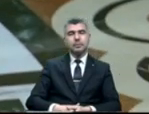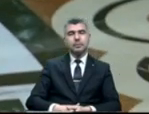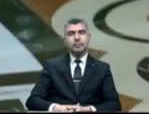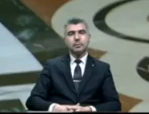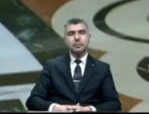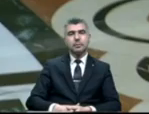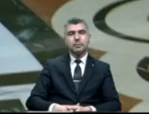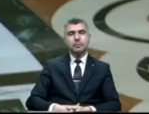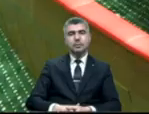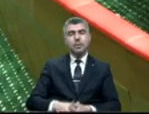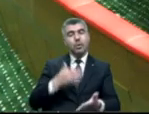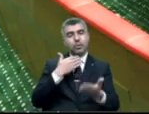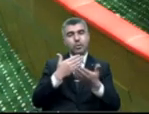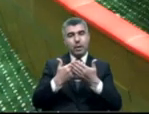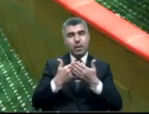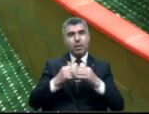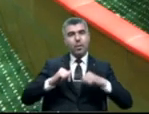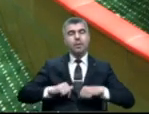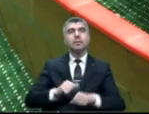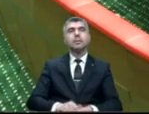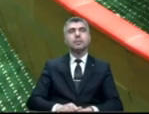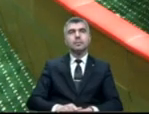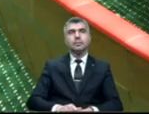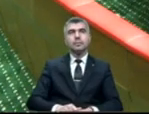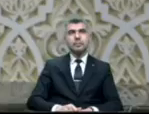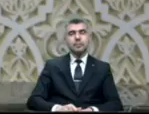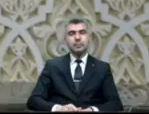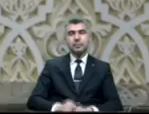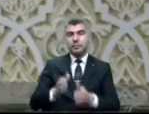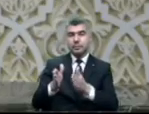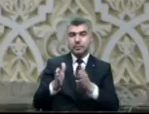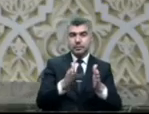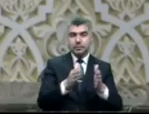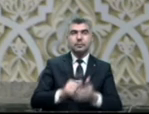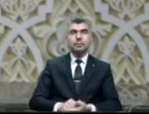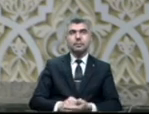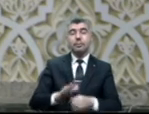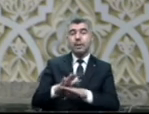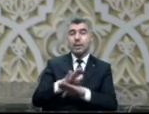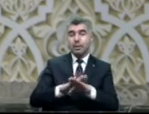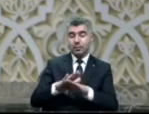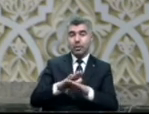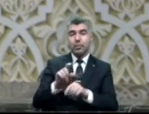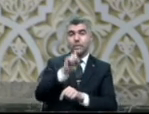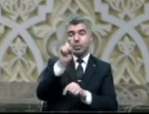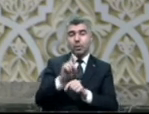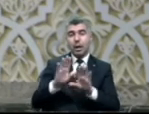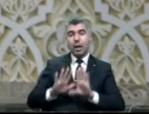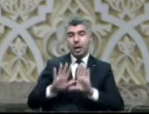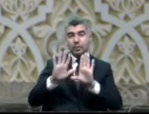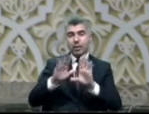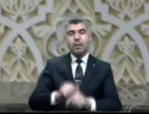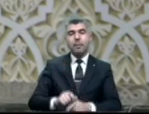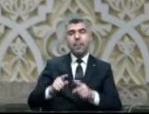تنزل. شكرا شكرا شكرا. اذا إلا سمحتوا لي نمر إلى السؤال 10